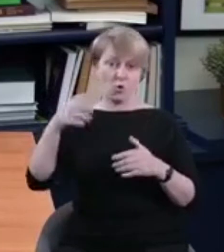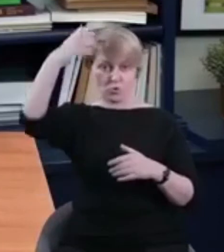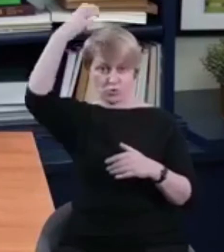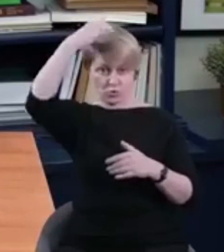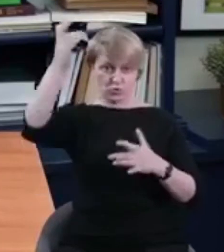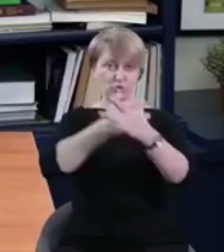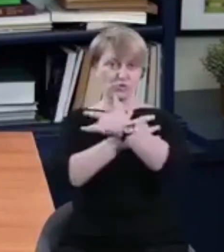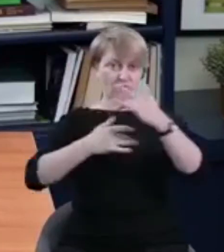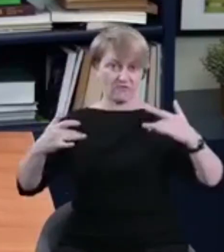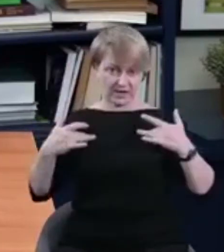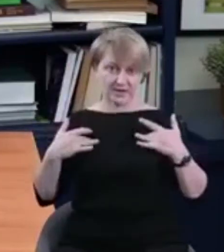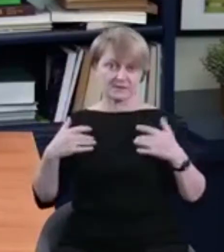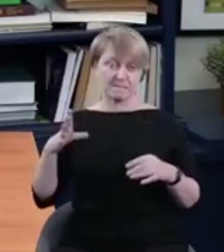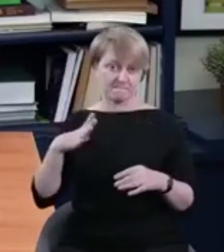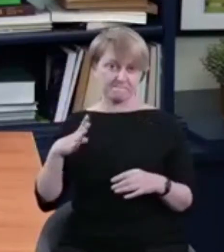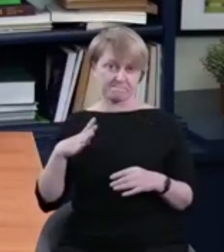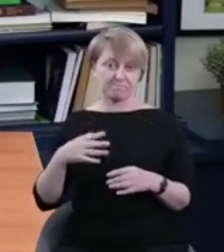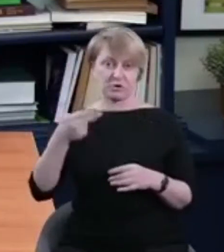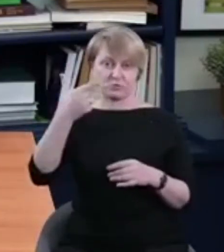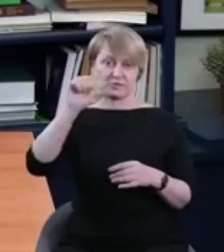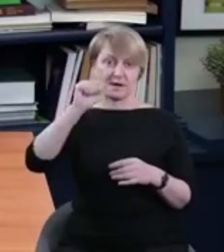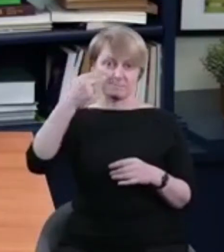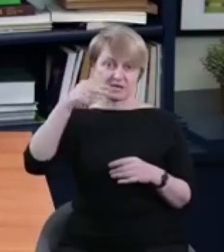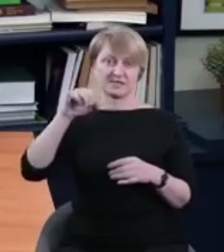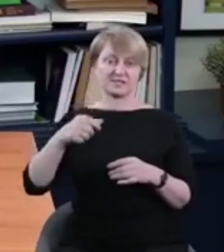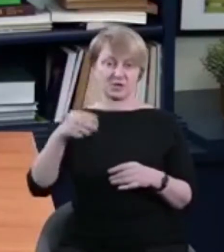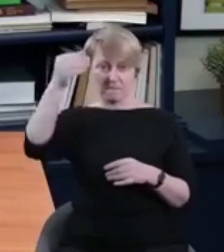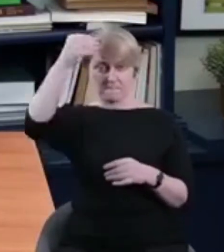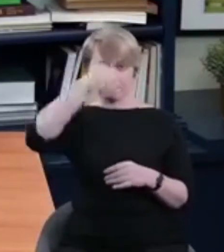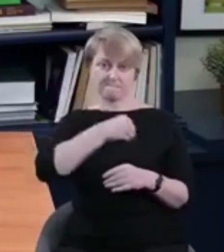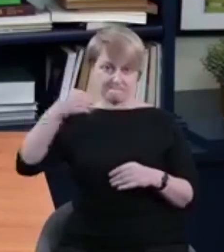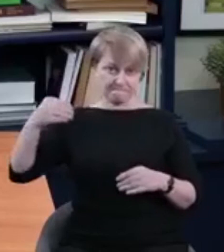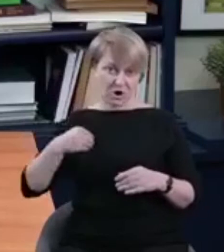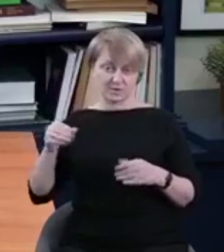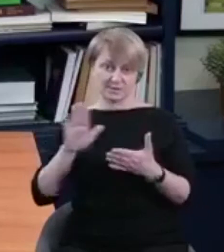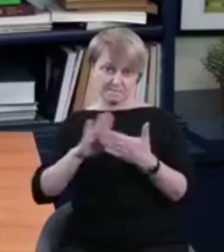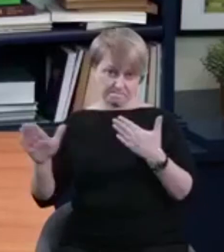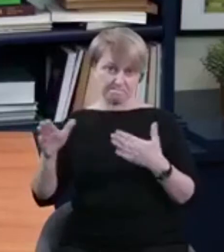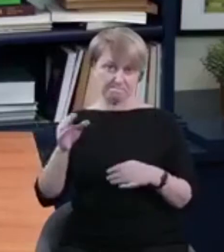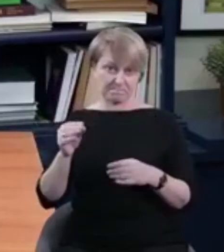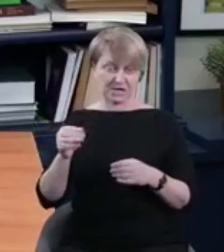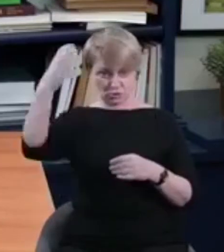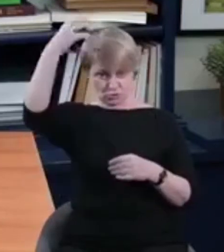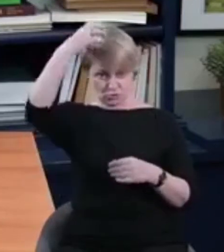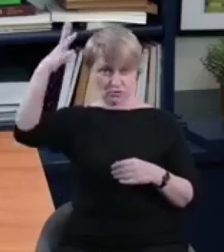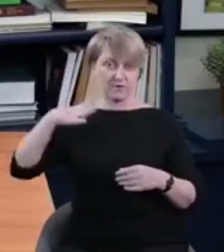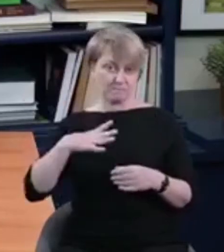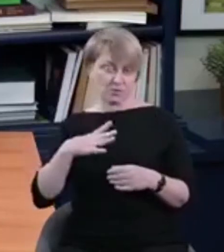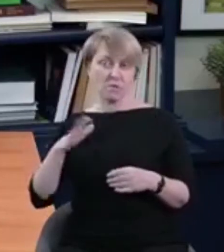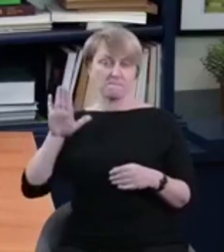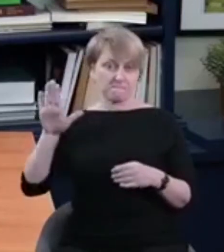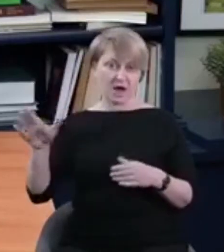węgier i namiestnik polski również pełnią taką funkcję w czasie bezkrólewie ja miał prawo aspirować do do funkcji